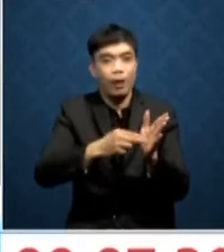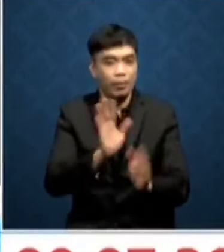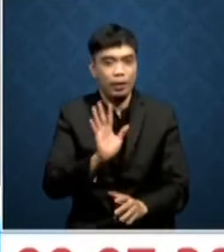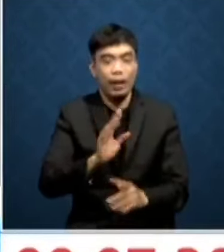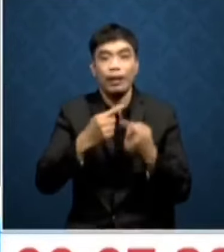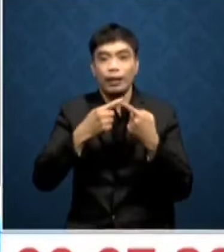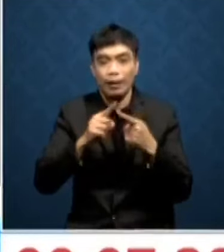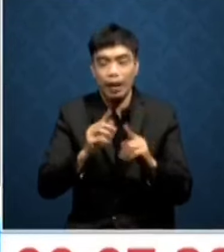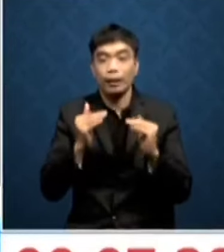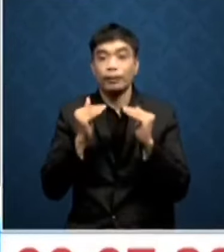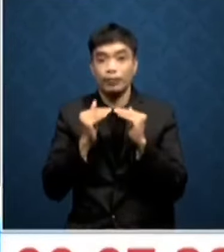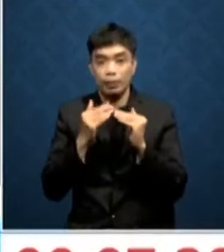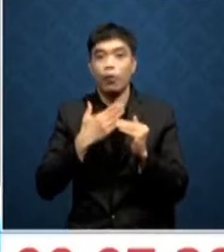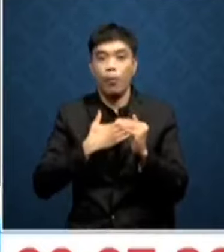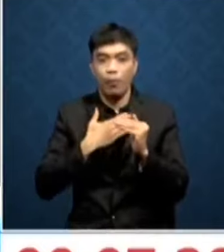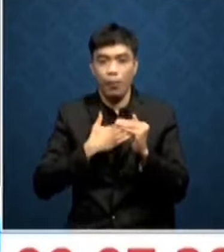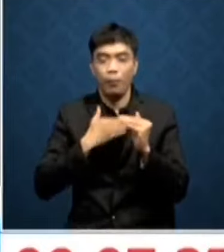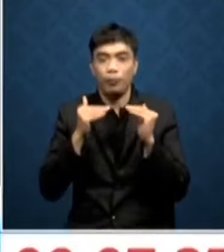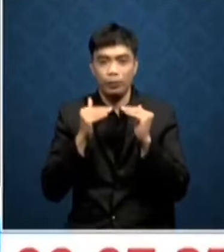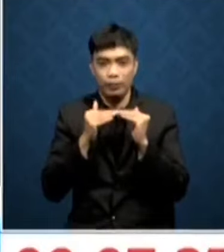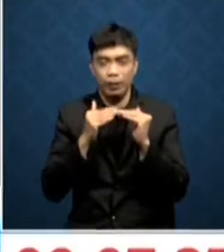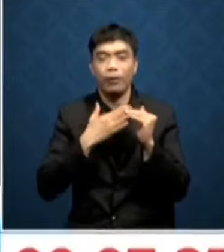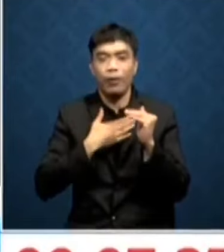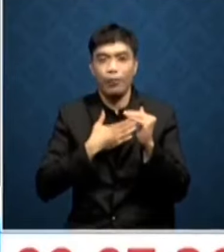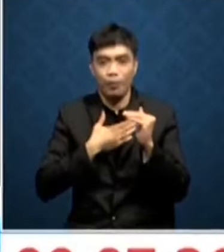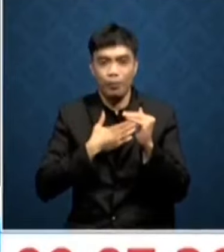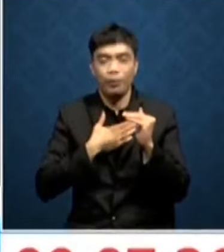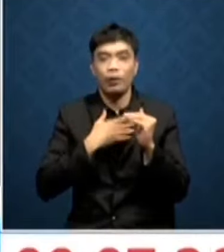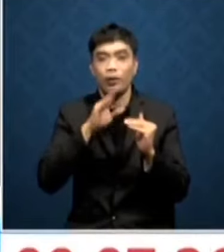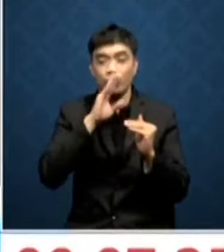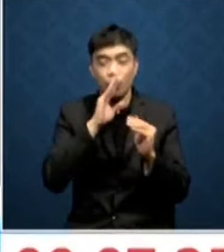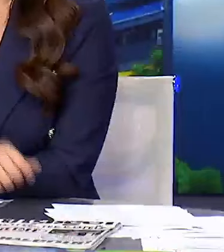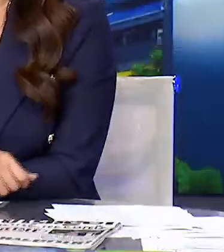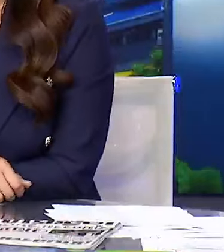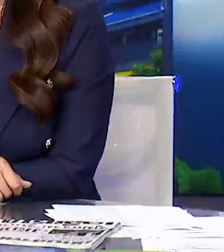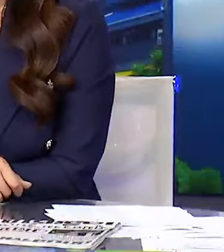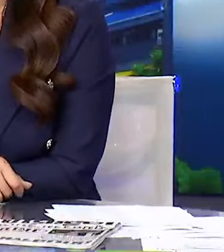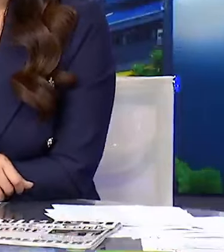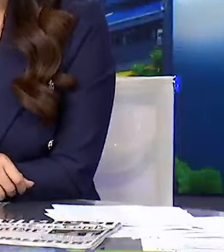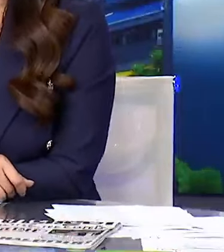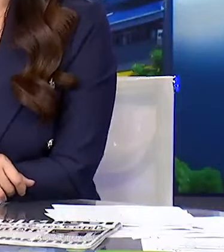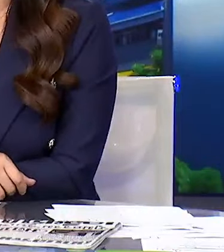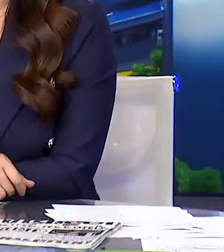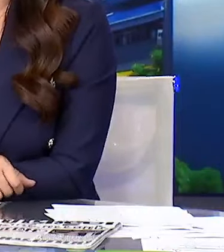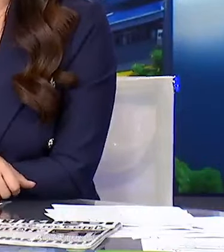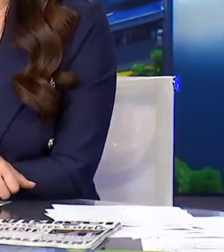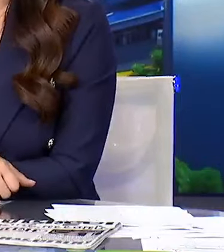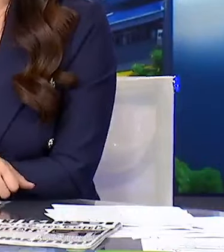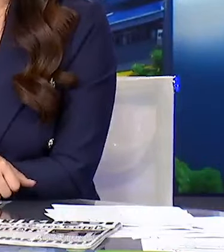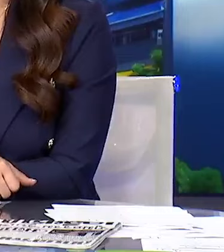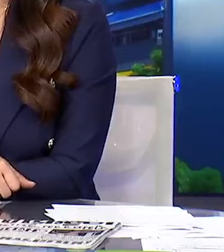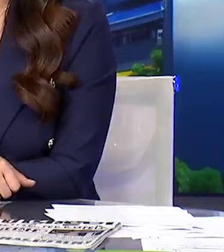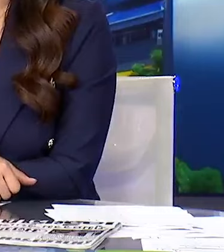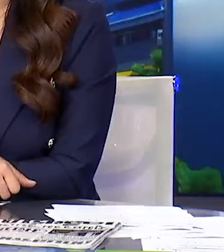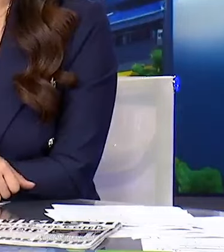แรงนะแต่ว่าเสียงน้อยก็ต้องแพ้ไปโดยยายนะคะเท่ากับว่าก็ได้มาแล้วะกรรมาธิการ 21คณะแล้วเดี๋ยววันเนี้ยจะเริ่มประชุม